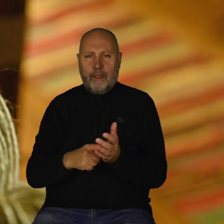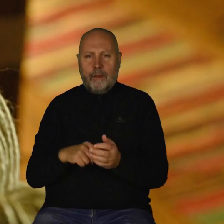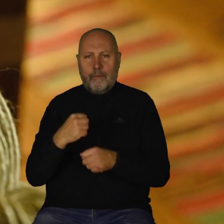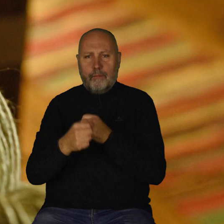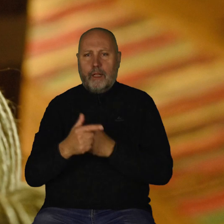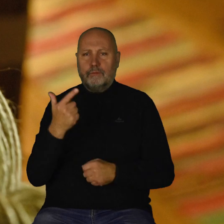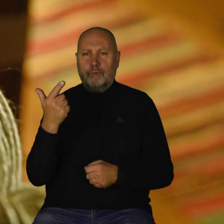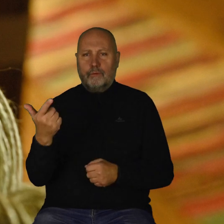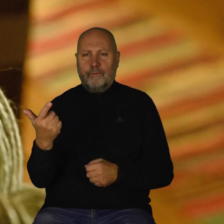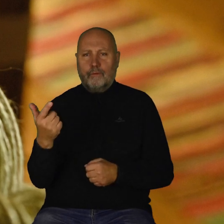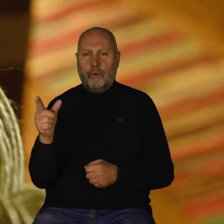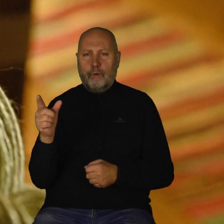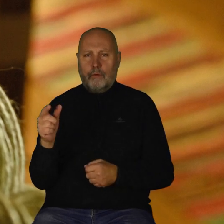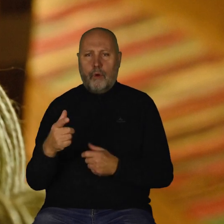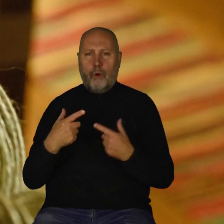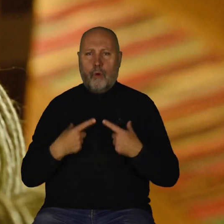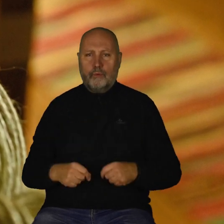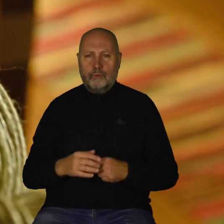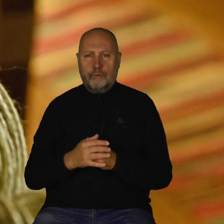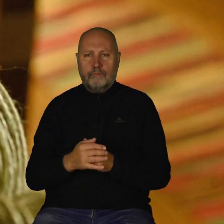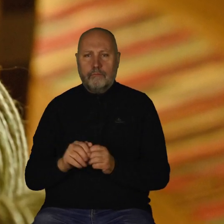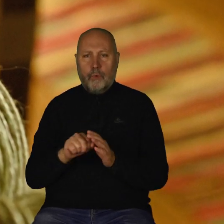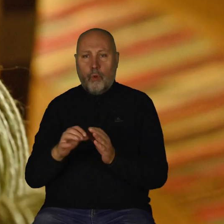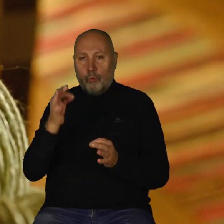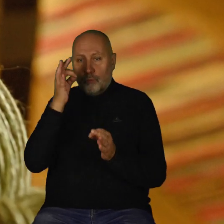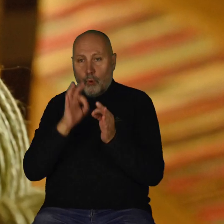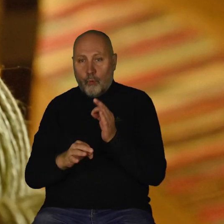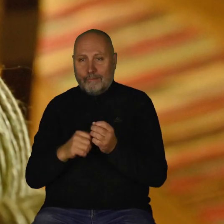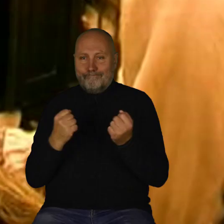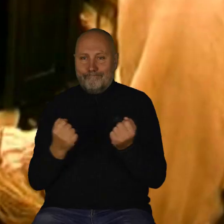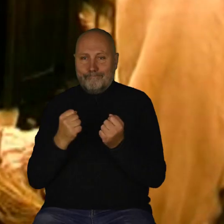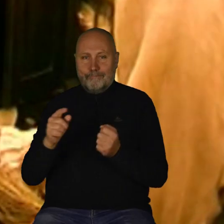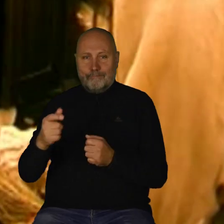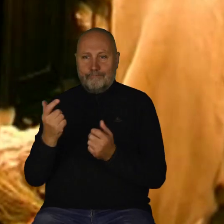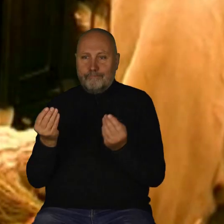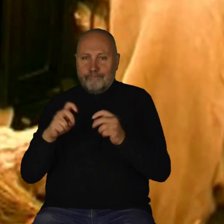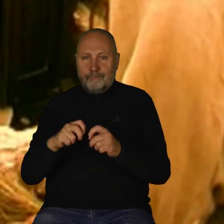skomplikowana czynność wymagająca pracy paru